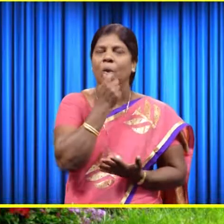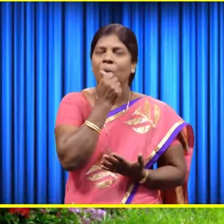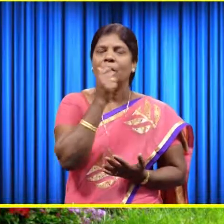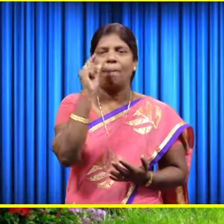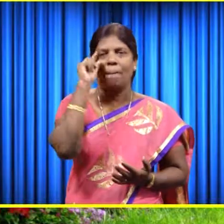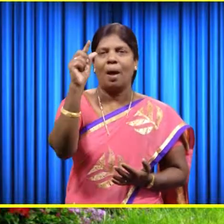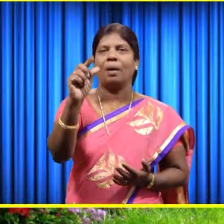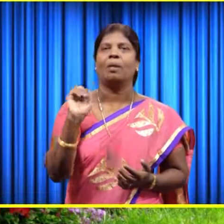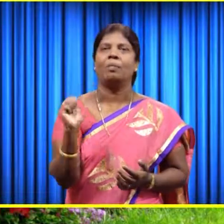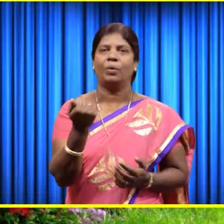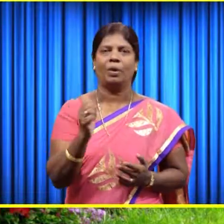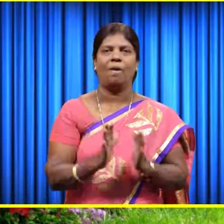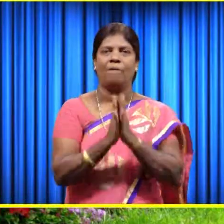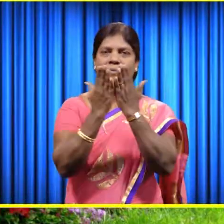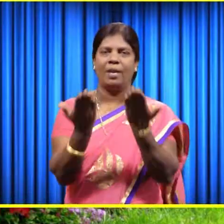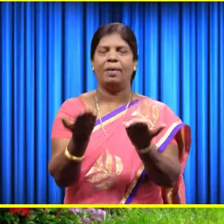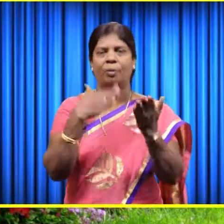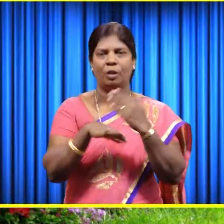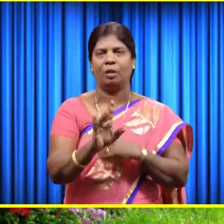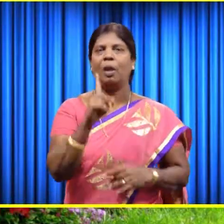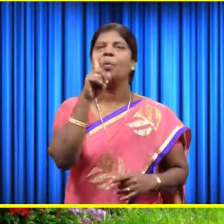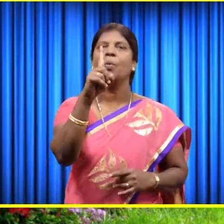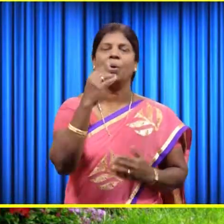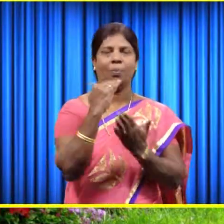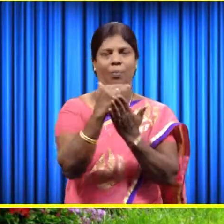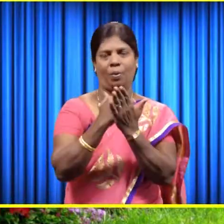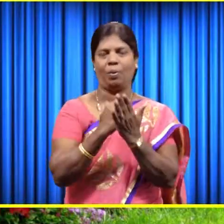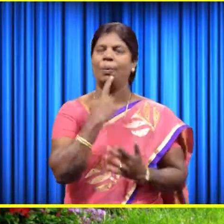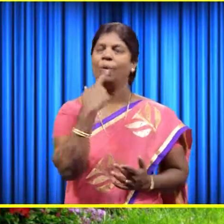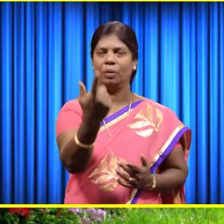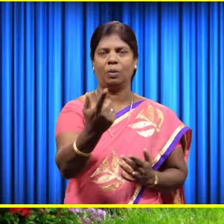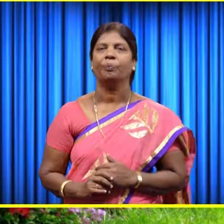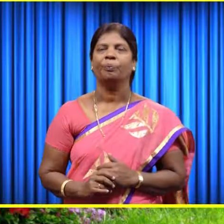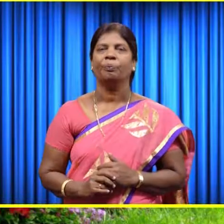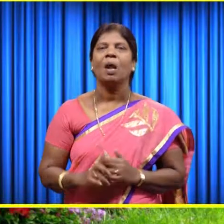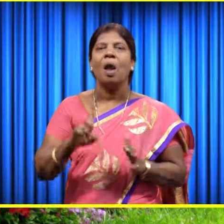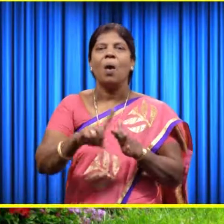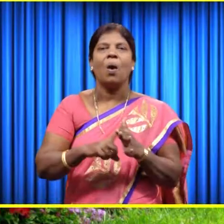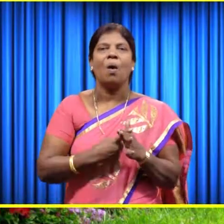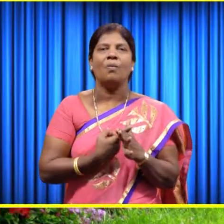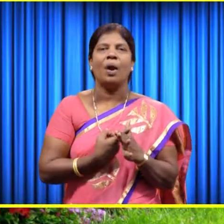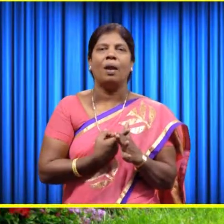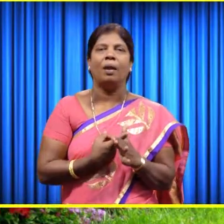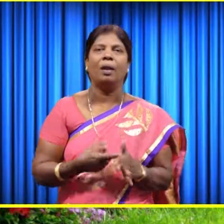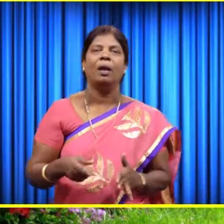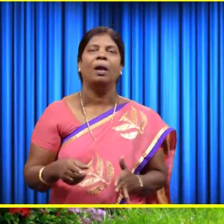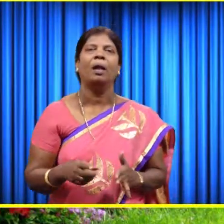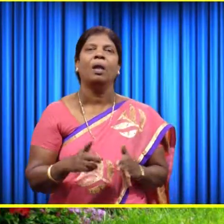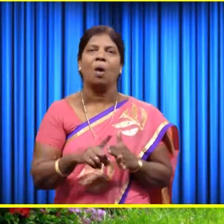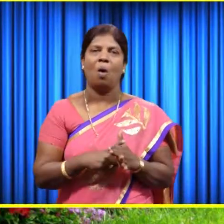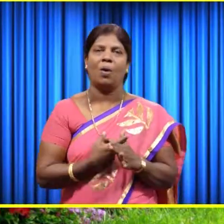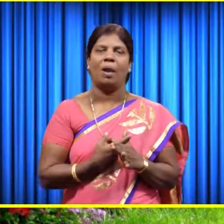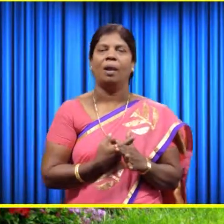முடியும்? திருமறையிலிருந்து ஒரு நிகழ்ச்சியை நான் உங்களோடு பகிர்ந்து கொள்ளப் போகிறேன். யோவான் என்கிற